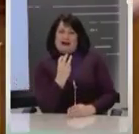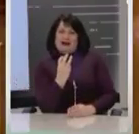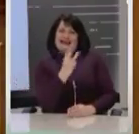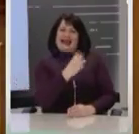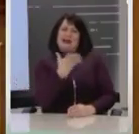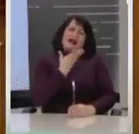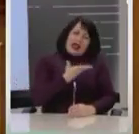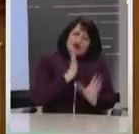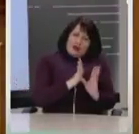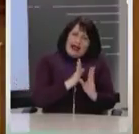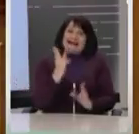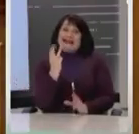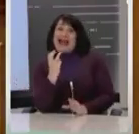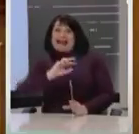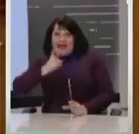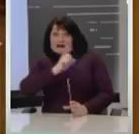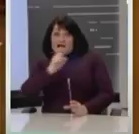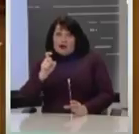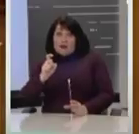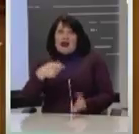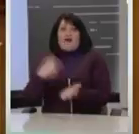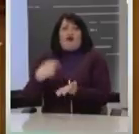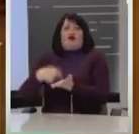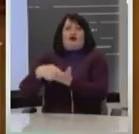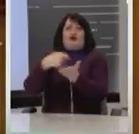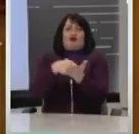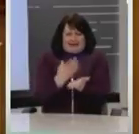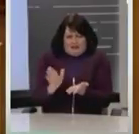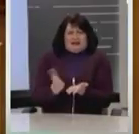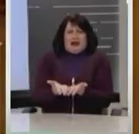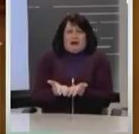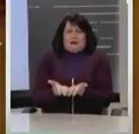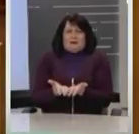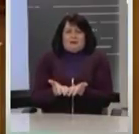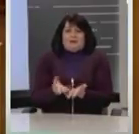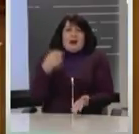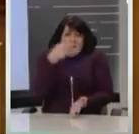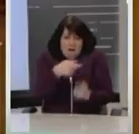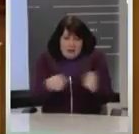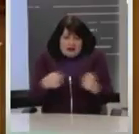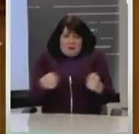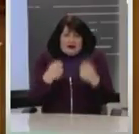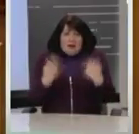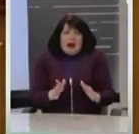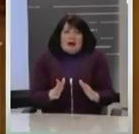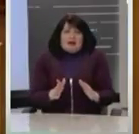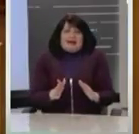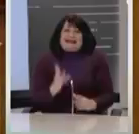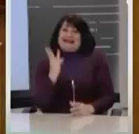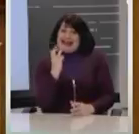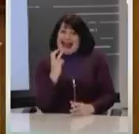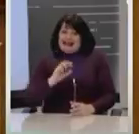ήταν δαπάνες, τα 30 δισεκατομμύρια ήταν φόροι. Εσείς τα πήρατε αυτά τα μέτρα.